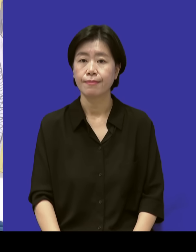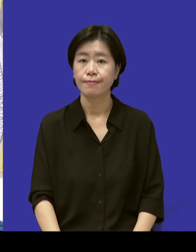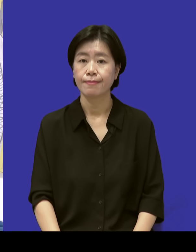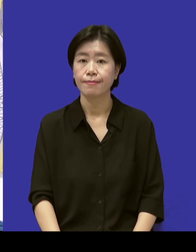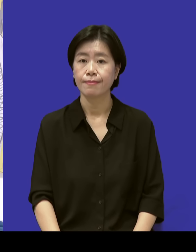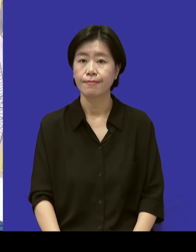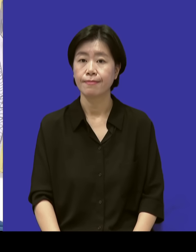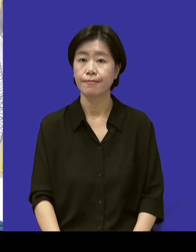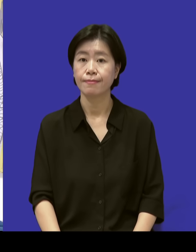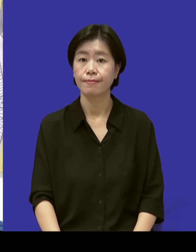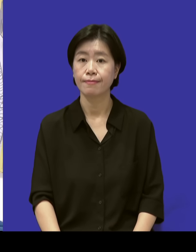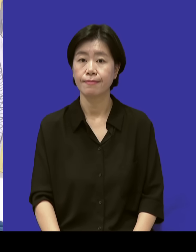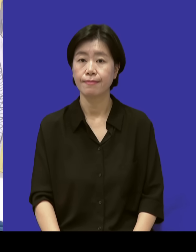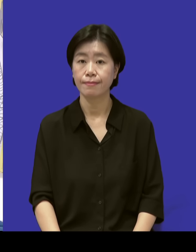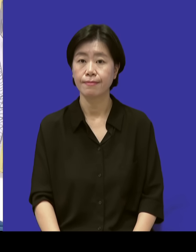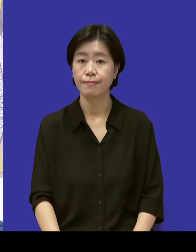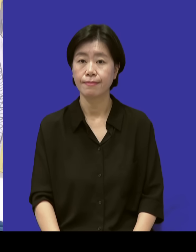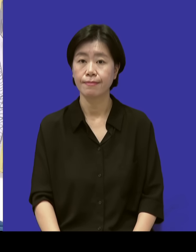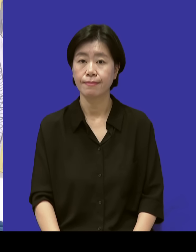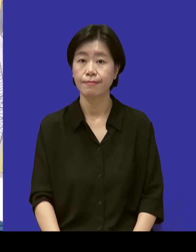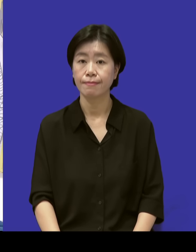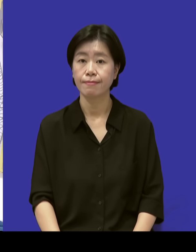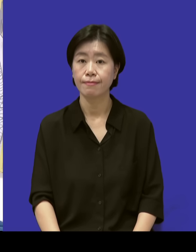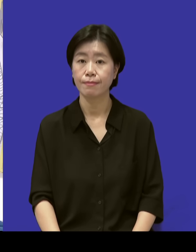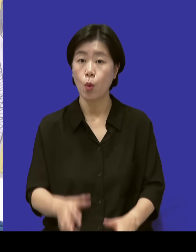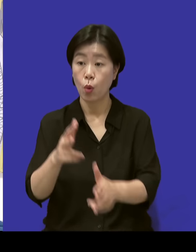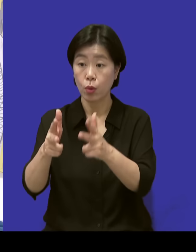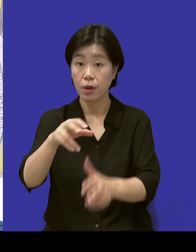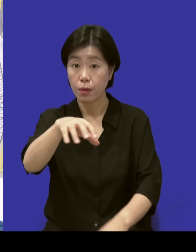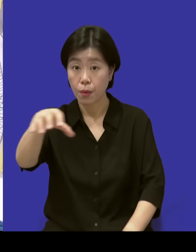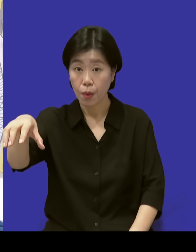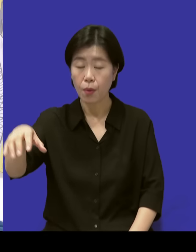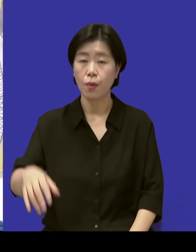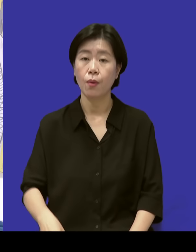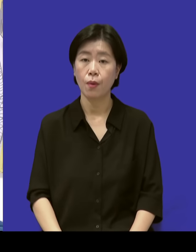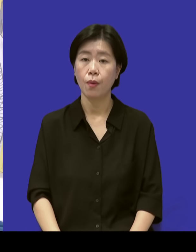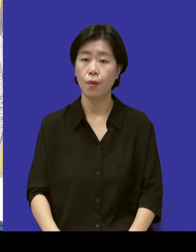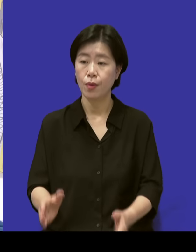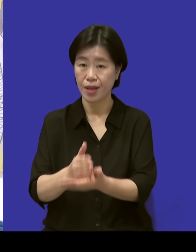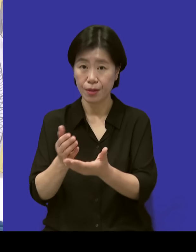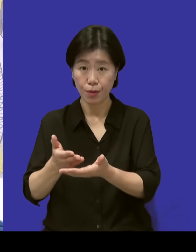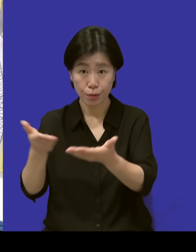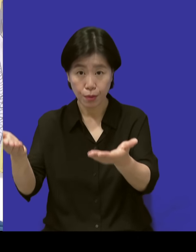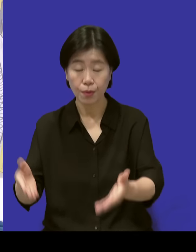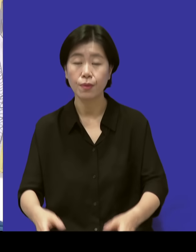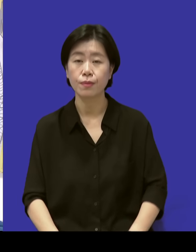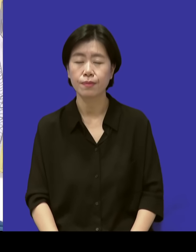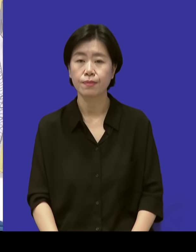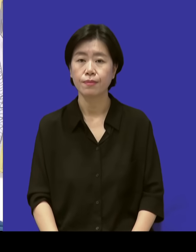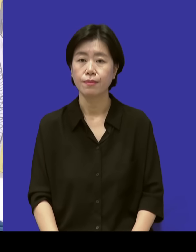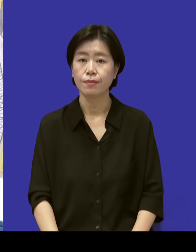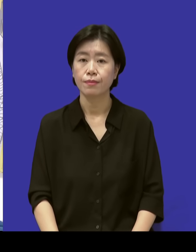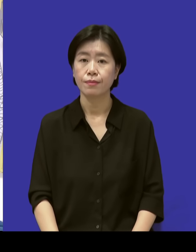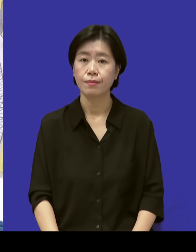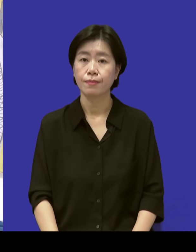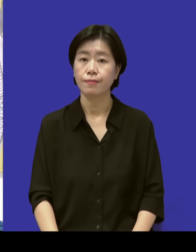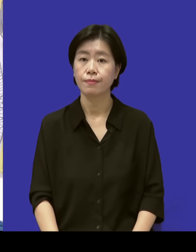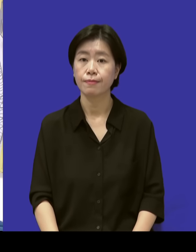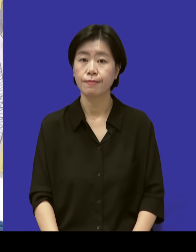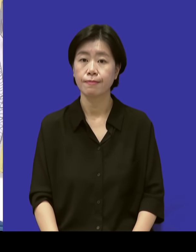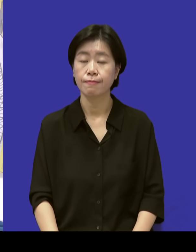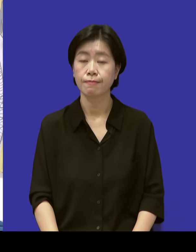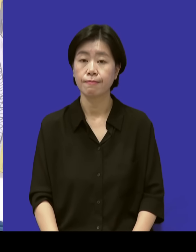이제 이 좀 많이 복사해가지고 이 공장 같은 데다가 나눠줘라 하고 이제 기독교 방에 이제 주고 오고 예.